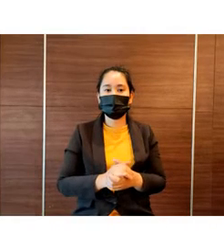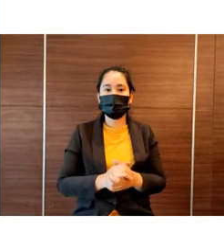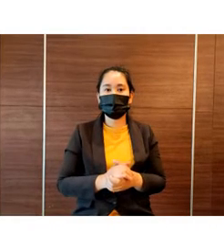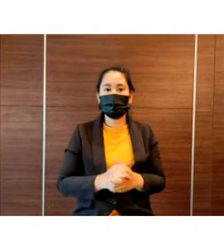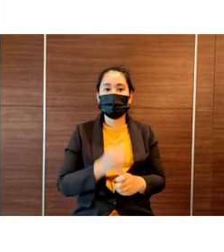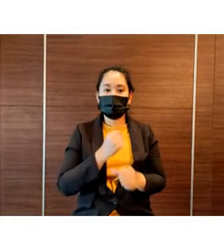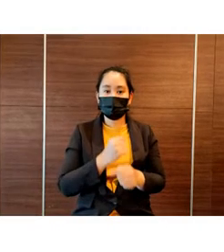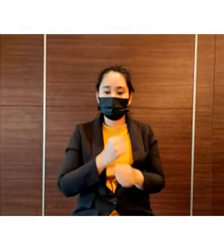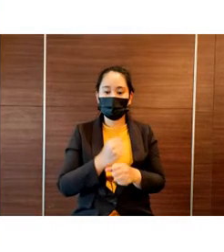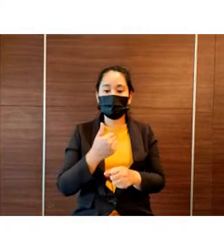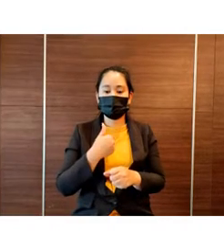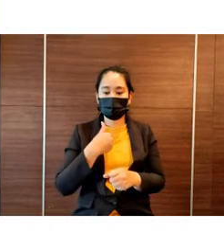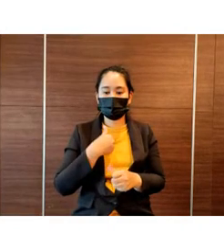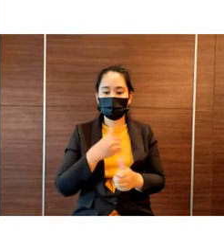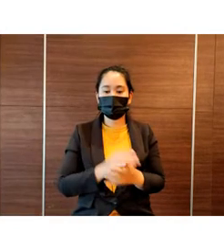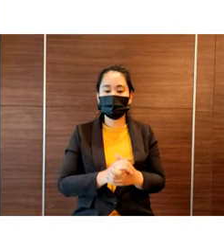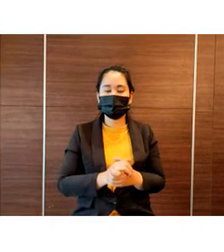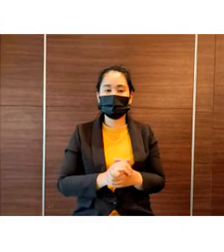harm reduction เนี่ย